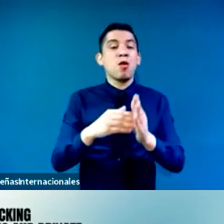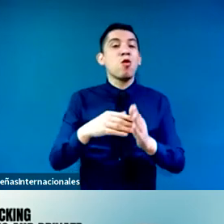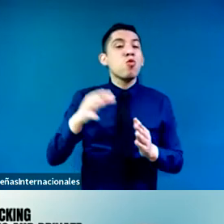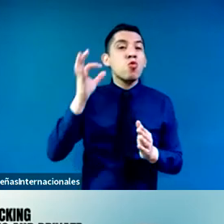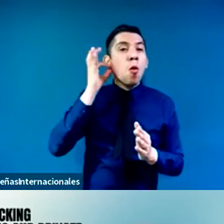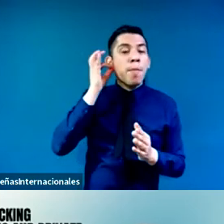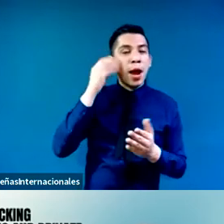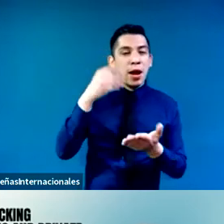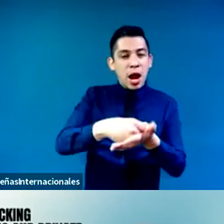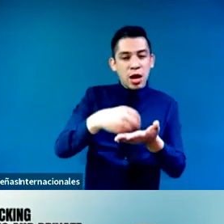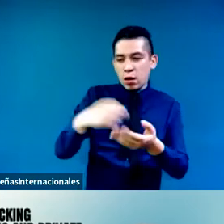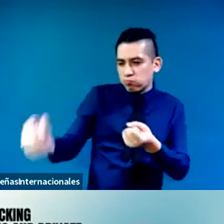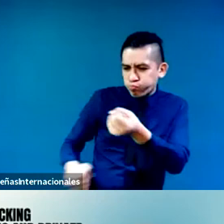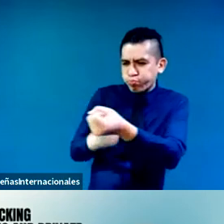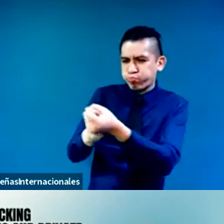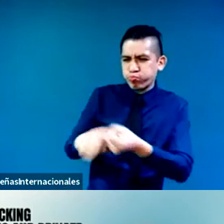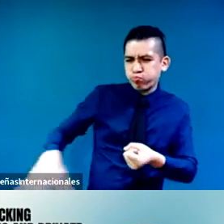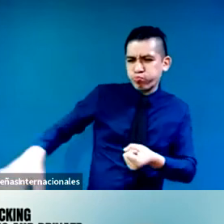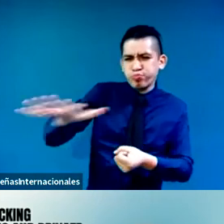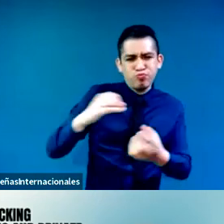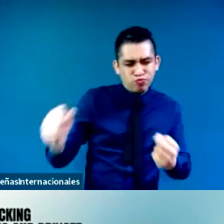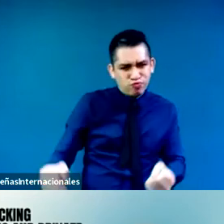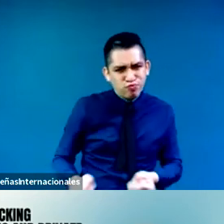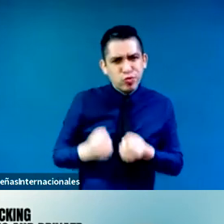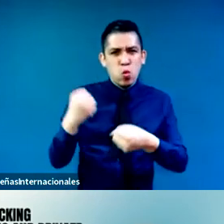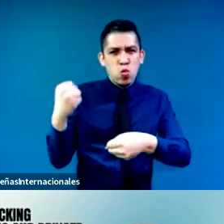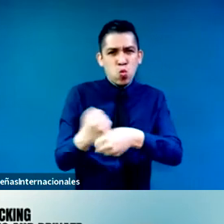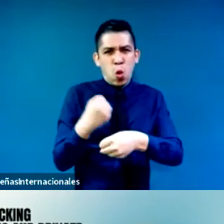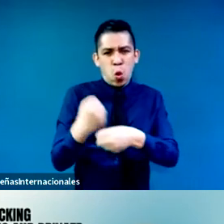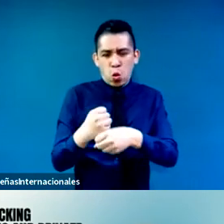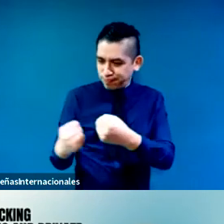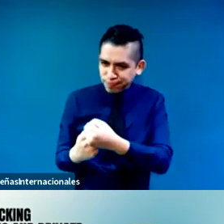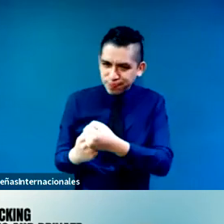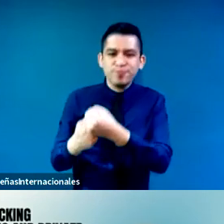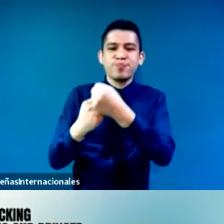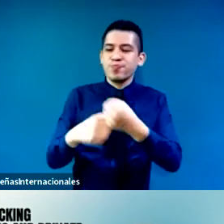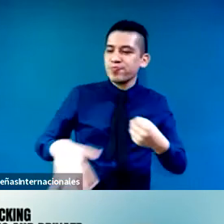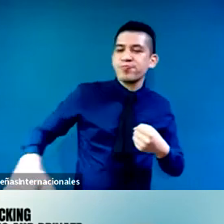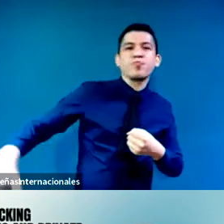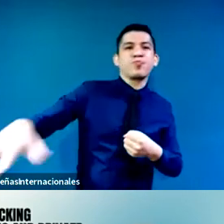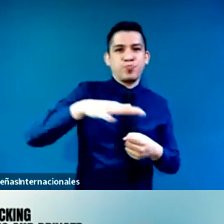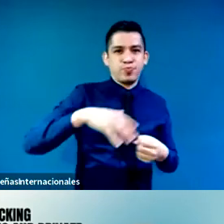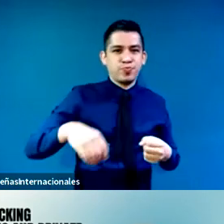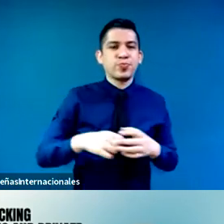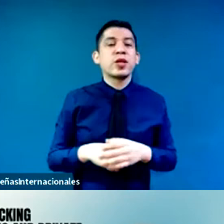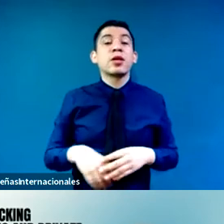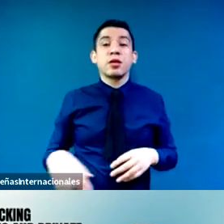गर्नको लागि विभिन्न सरकारी तथा गैर सरकारी संस्थासँग सहकार्य गर्दै आइरहेको छ यसै सन्दर्भमा मञ्चसँग